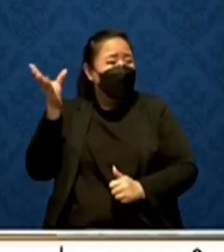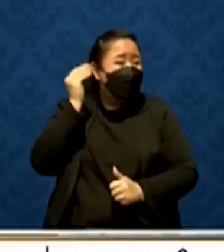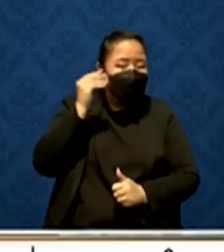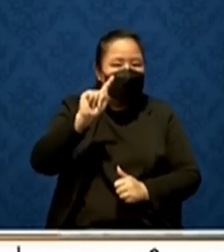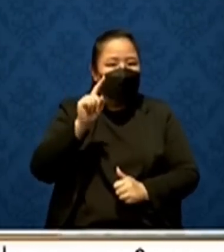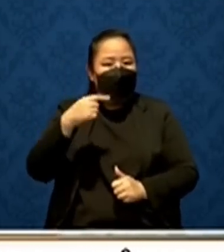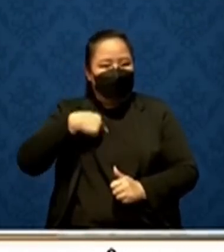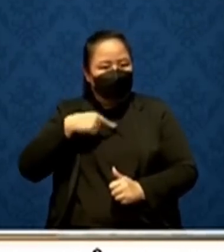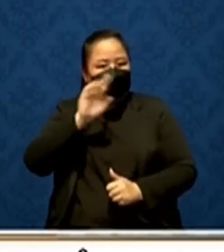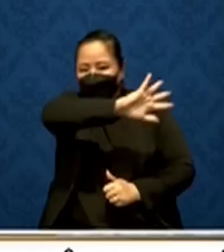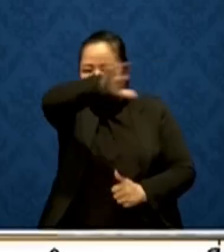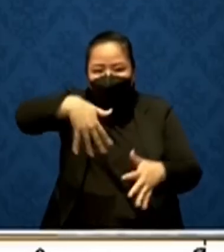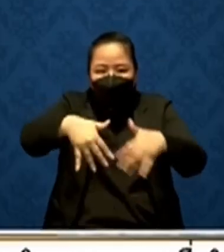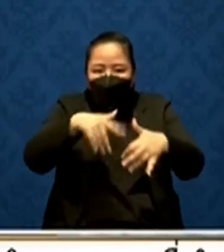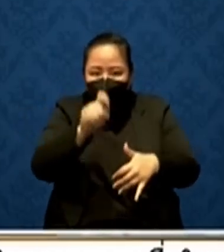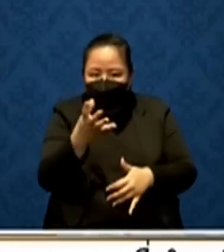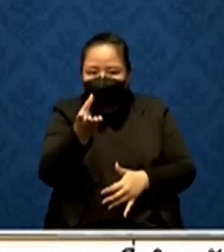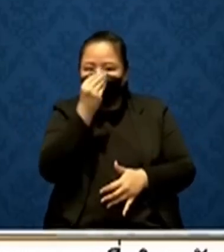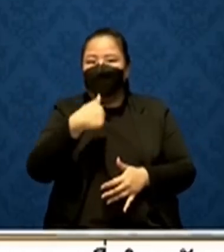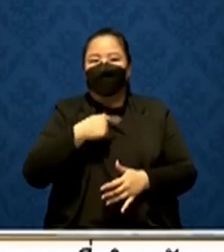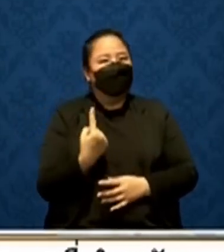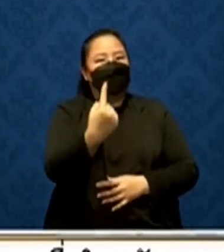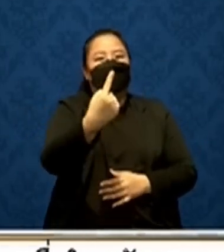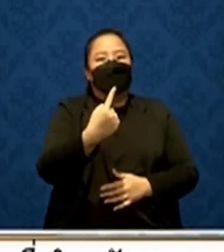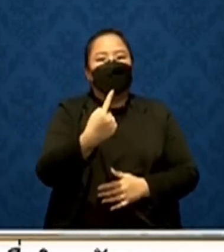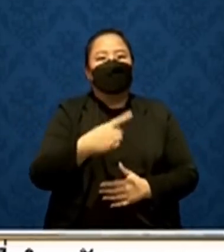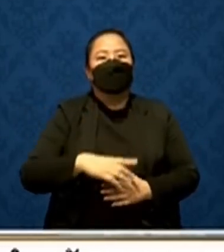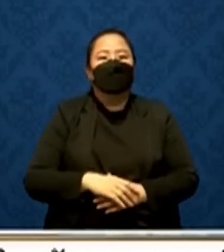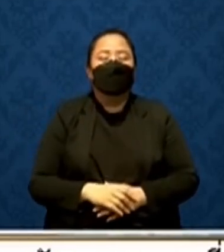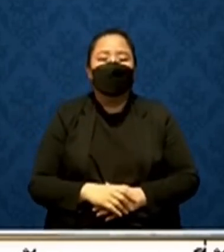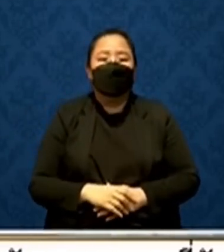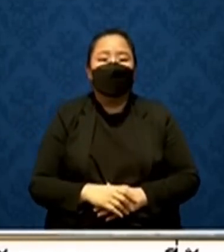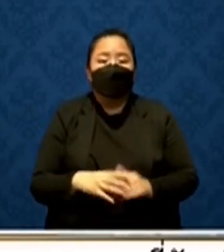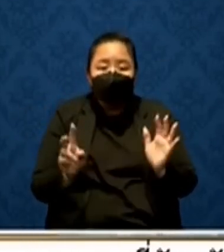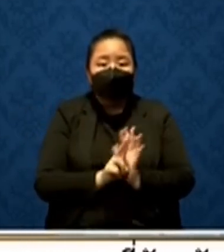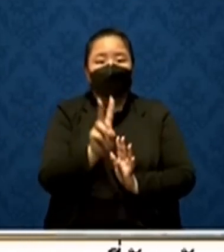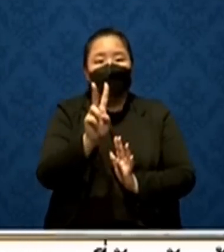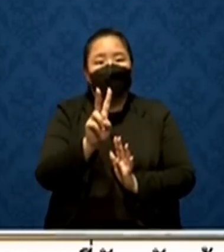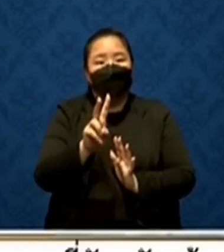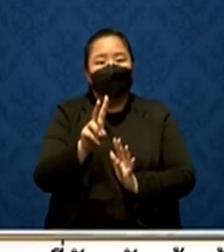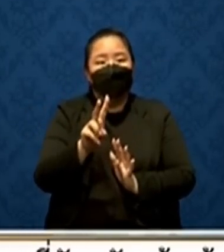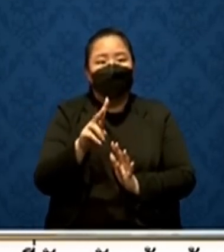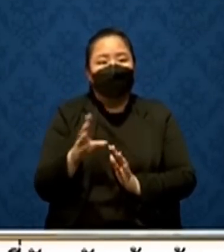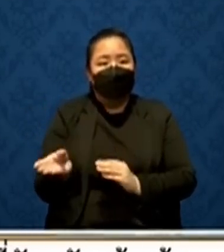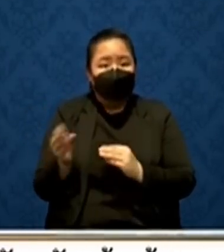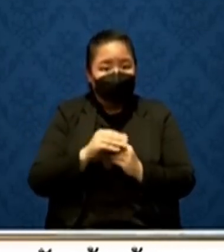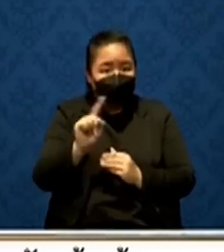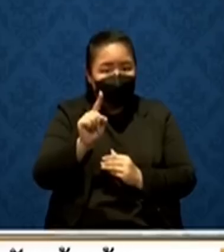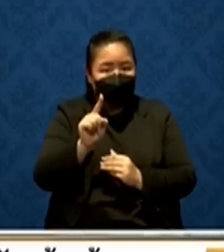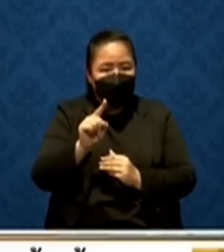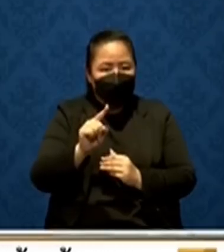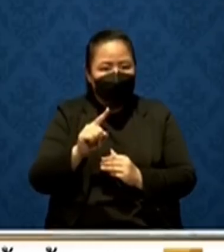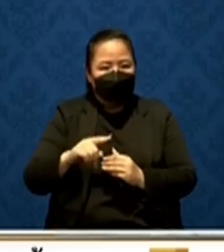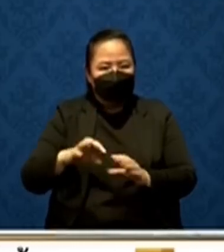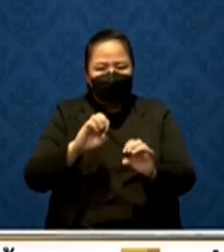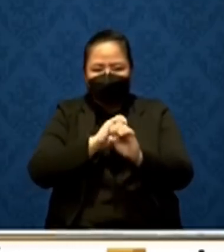ทุกคนต้องฟังฉันพังทลายอย่างเดียวทำกันในครั้งที่ 2ผมเติมเต็มมาอีกครับเพราะอาการชัด